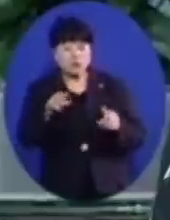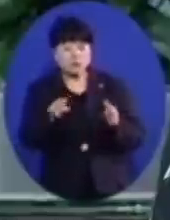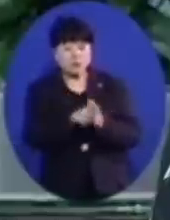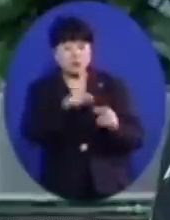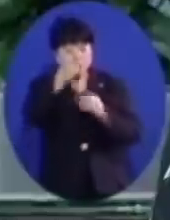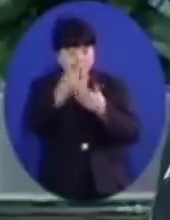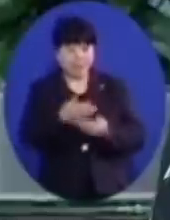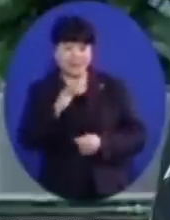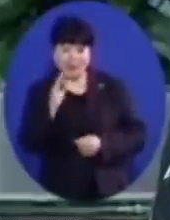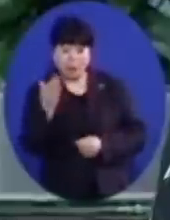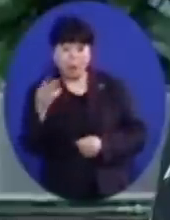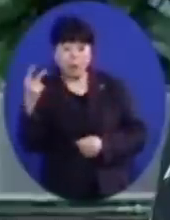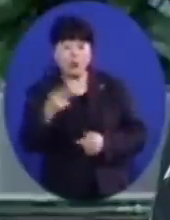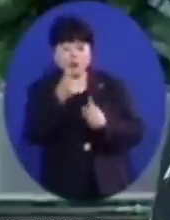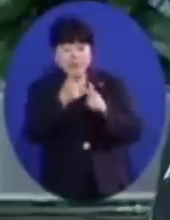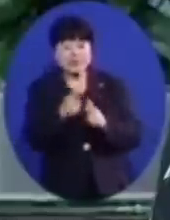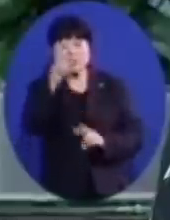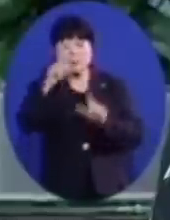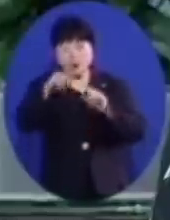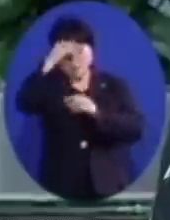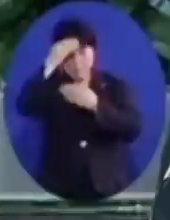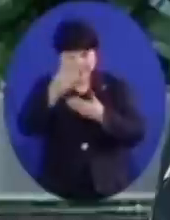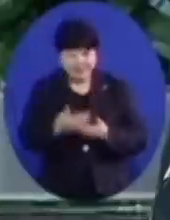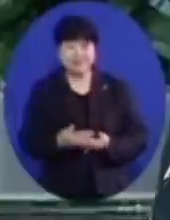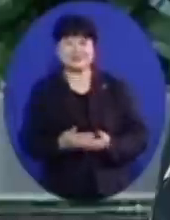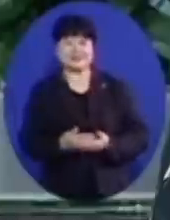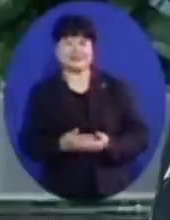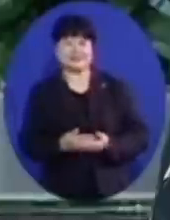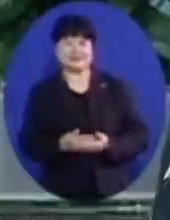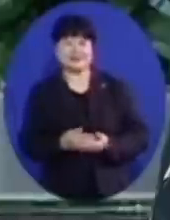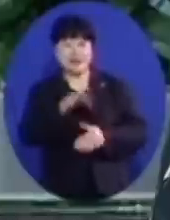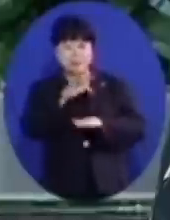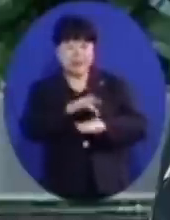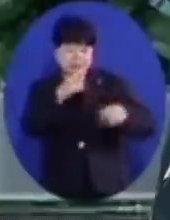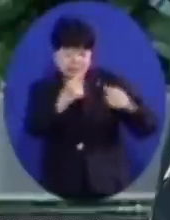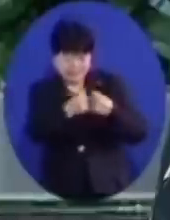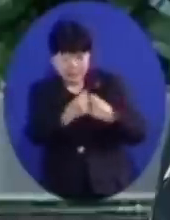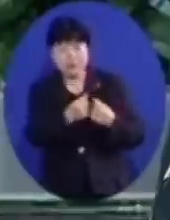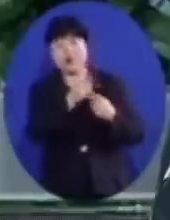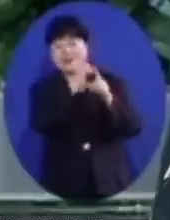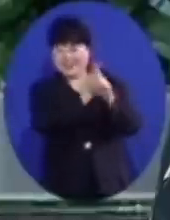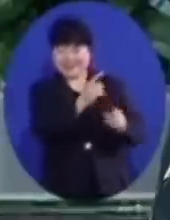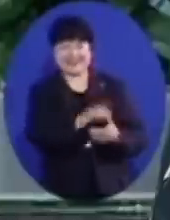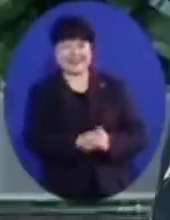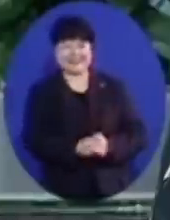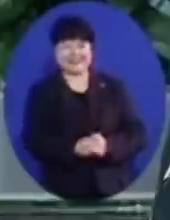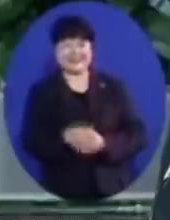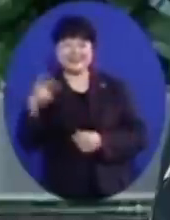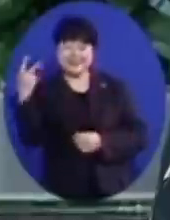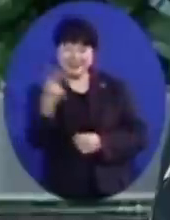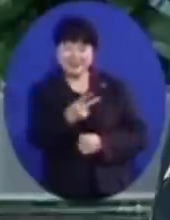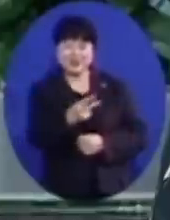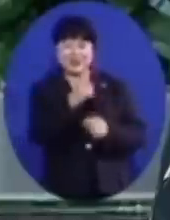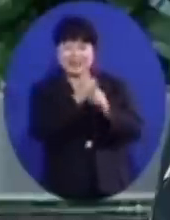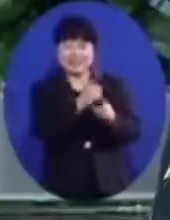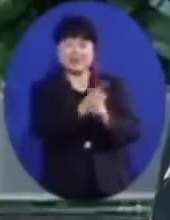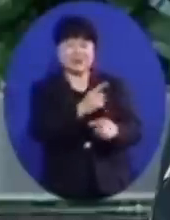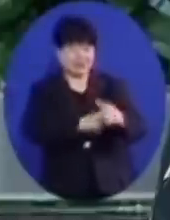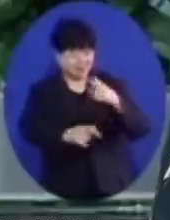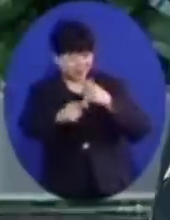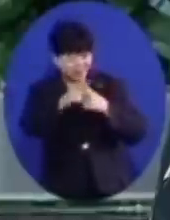구원받습니다 예수의 형상을 담는 것은 우리가 마귀와 싸워야 되는 것입니다 그리고 이기면